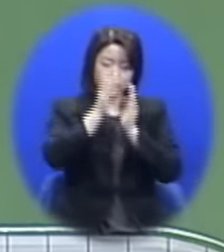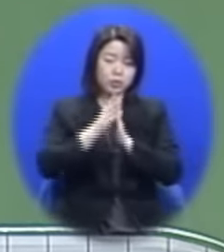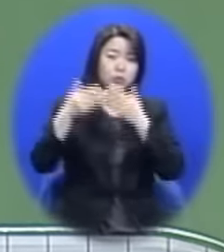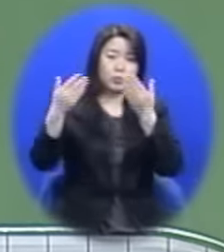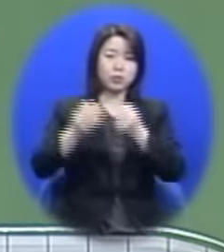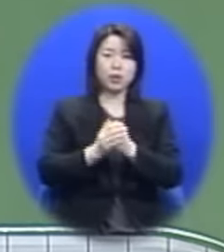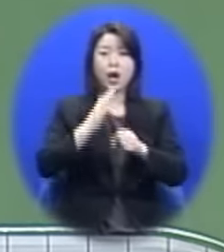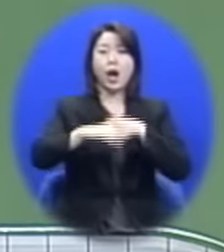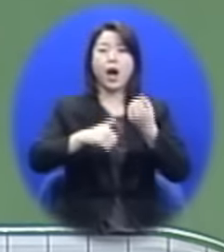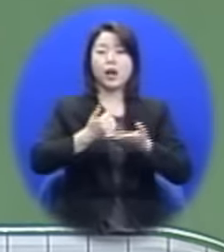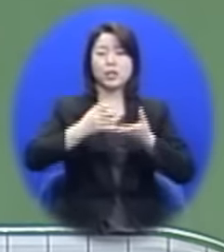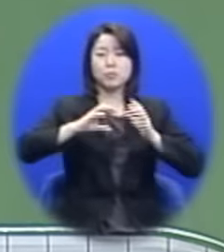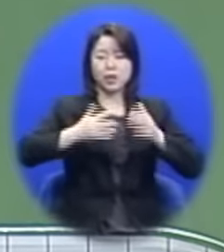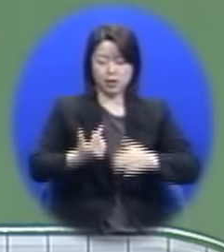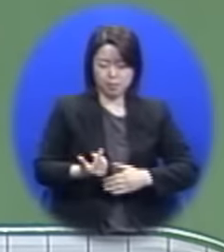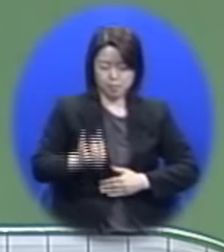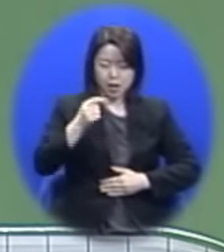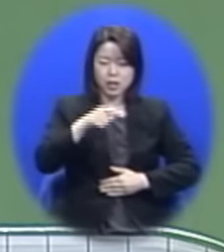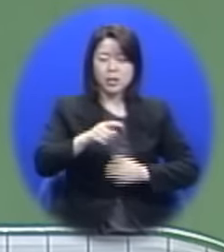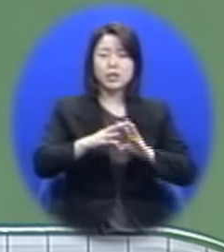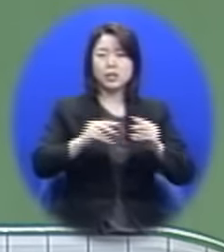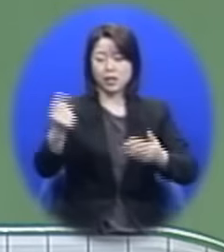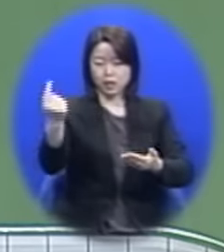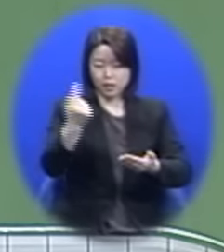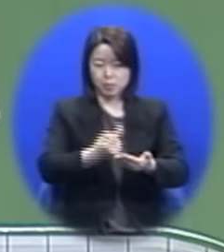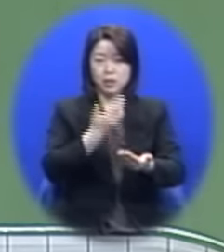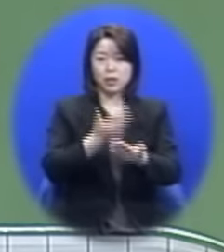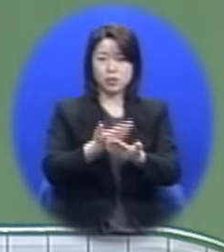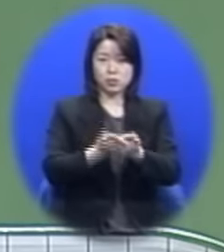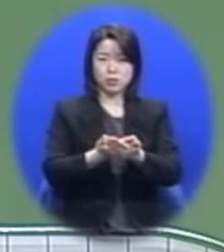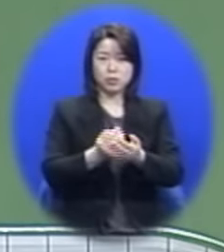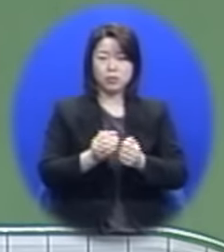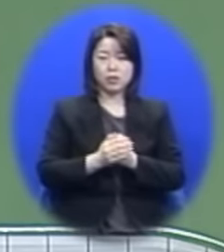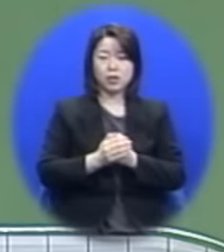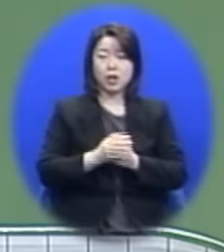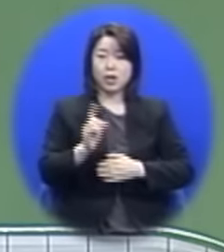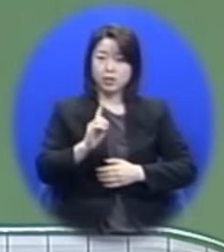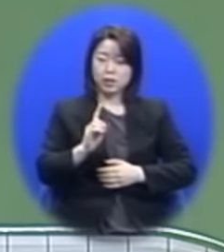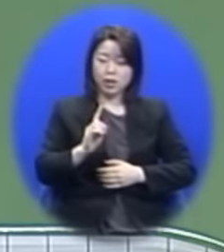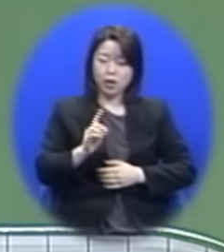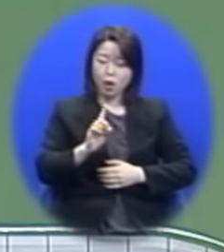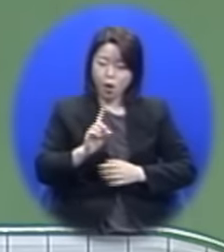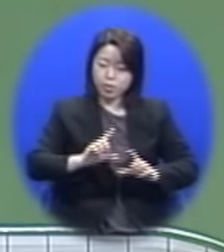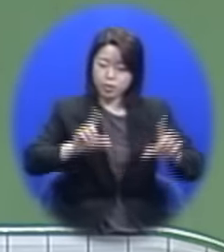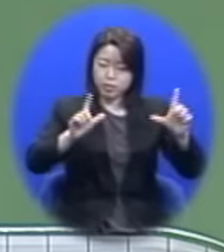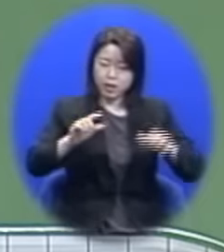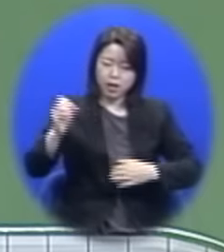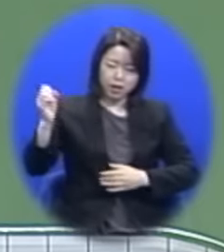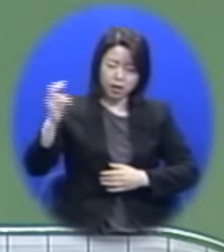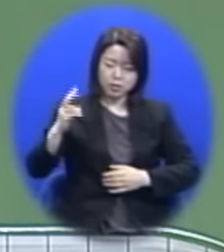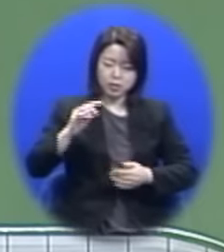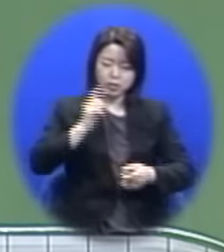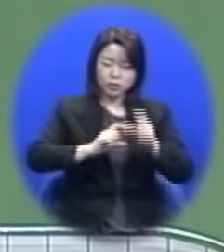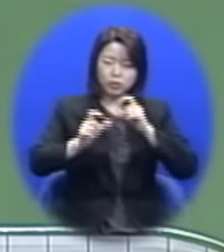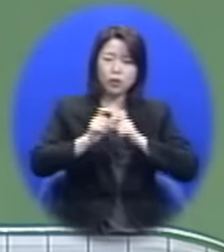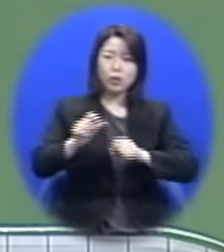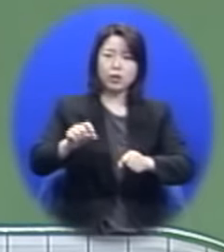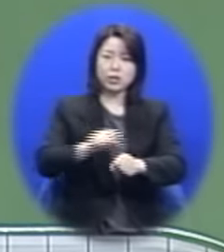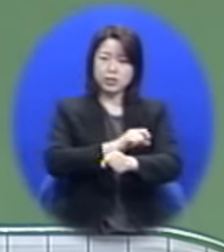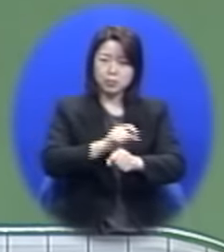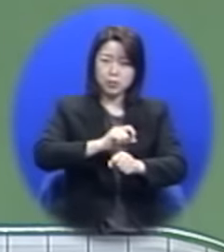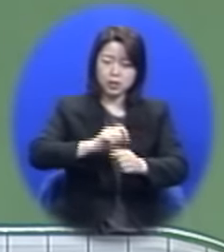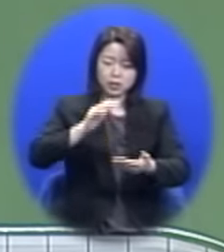나라가 속히 이 땅에 임하소서. 그런데 그날 특별히 제 가슴 속에서부터 뜨거운 감동이